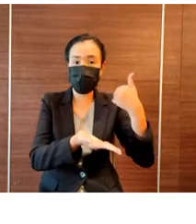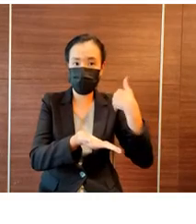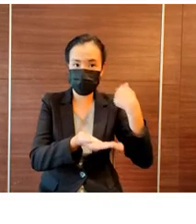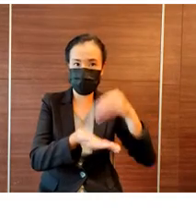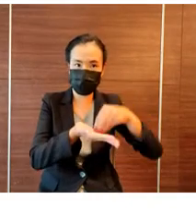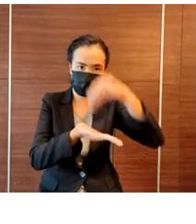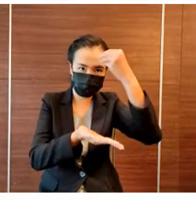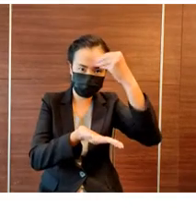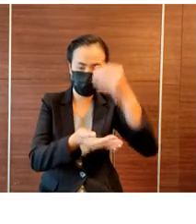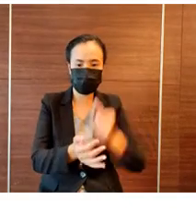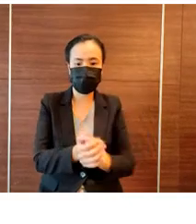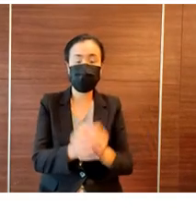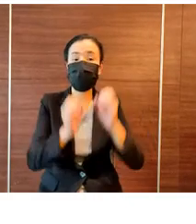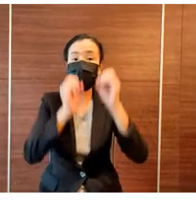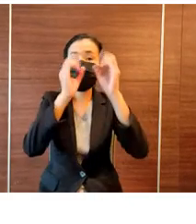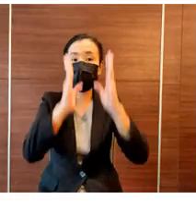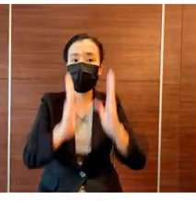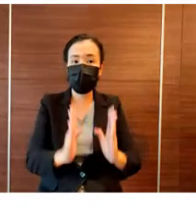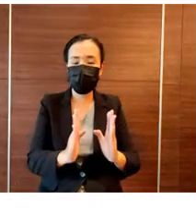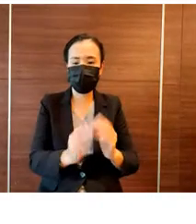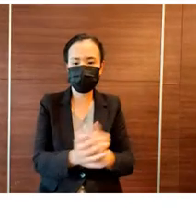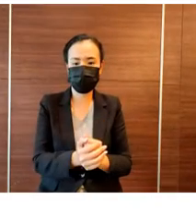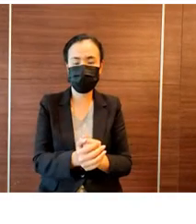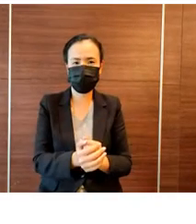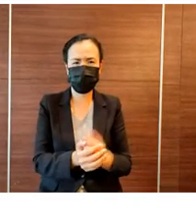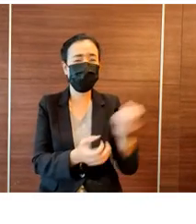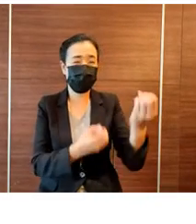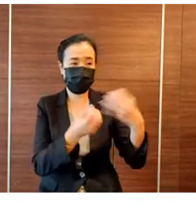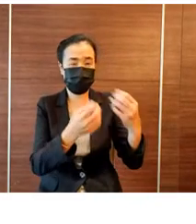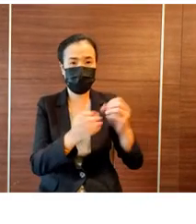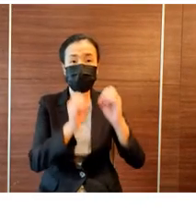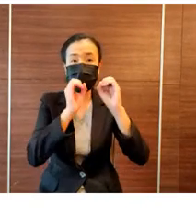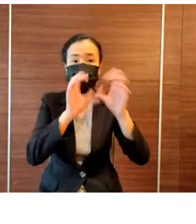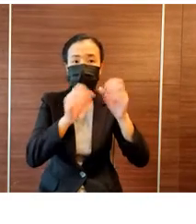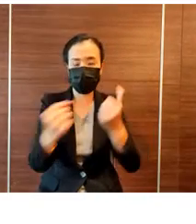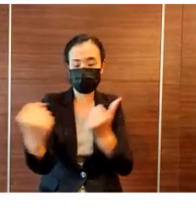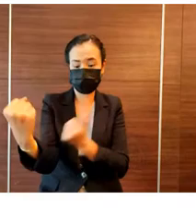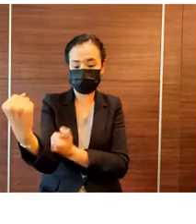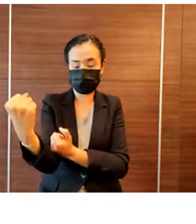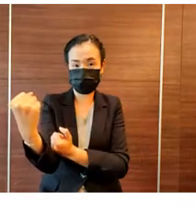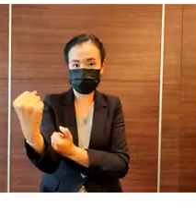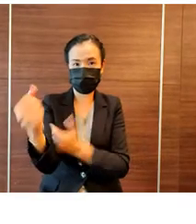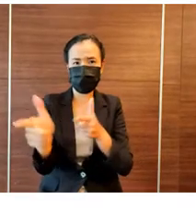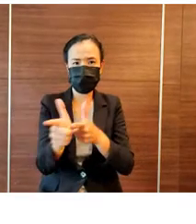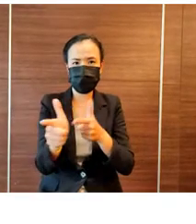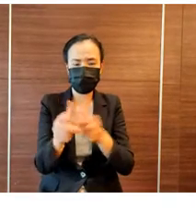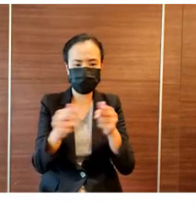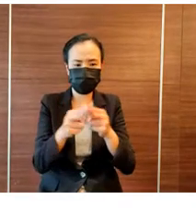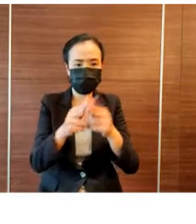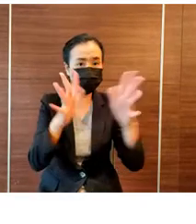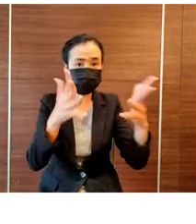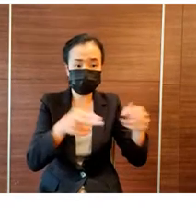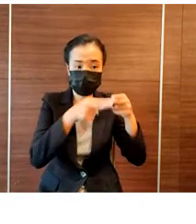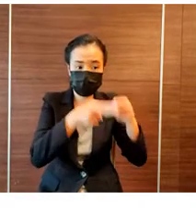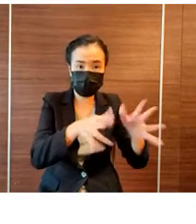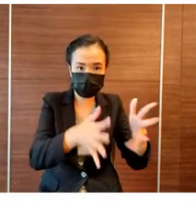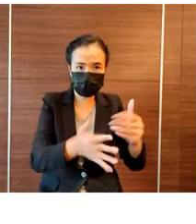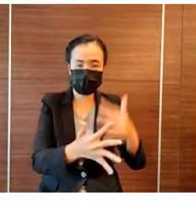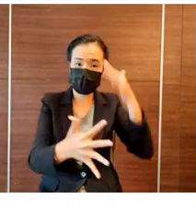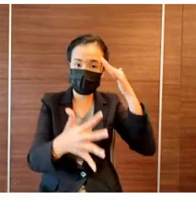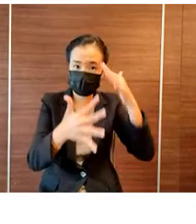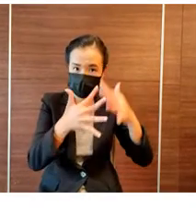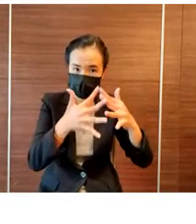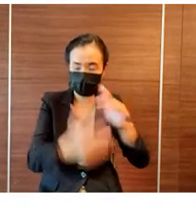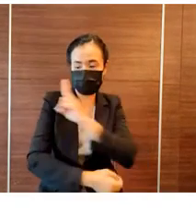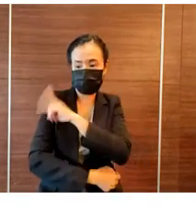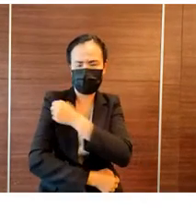ซึ่งแม้แต่ไปเรียนกับอาจารย์ที่เภสัชกรรมคลินิกอาจารย์ก็บอกเองว่าคนที่สอนเคมเซ็กในบ้านเราเนี่ยยังไม่มีโดยเฉพาะแม้แต่จิตแพทย์หรือคนที่เชี่